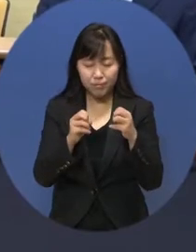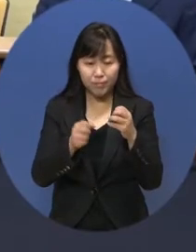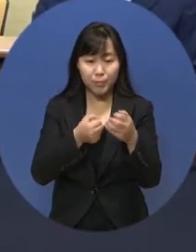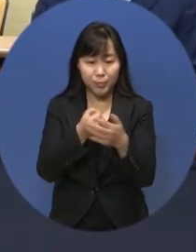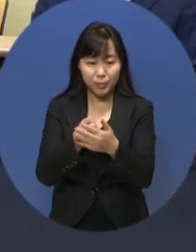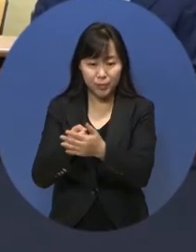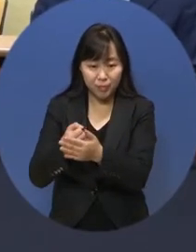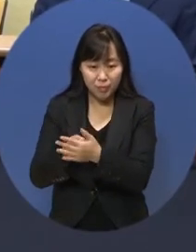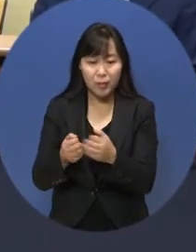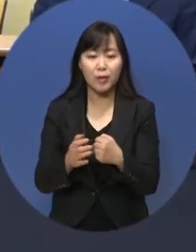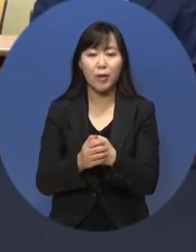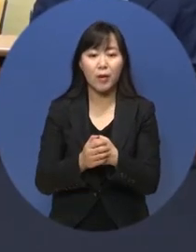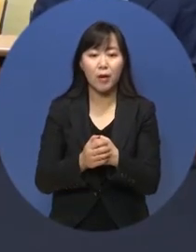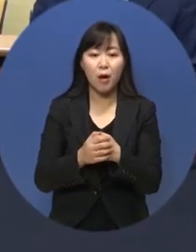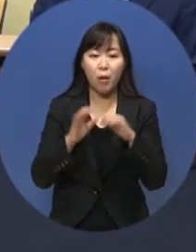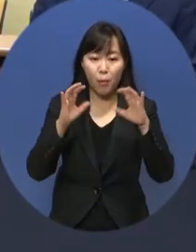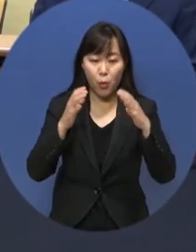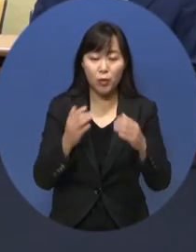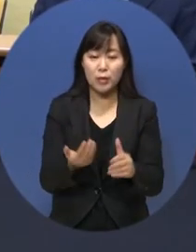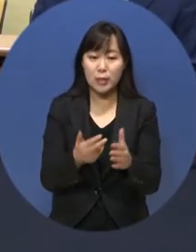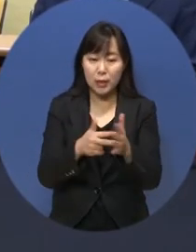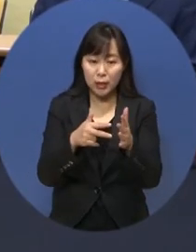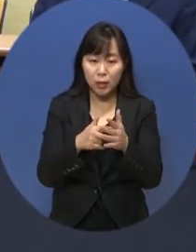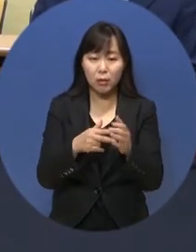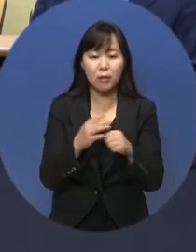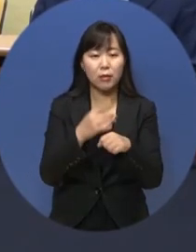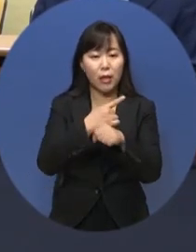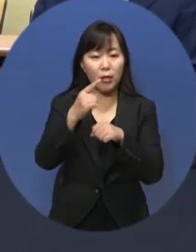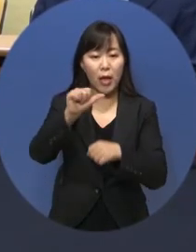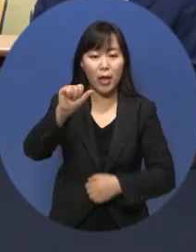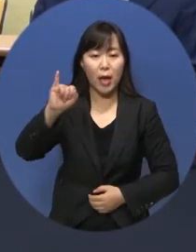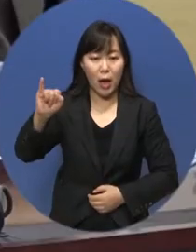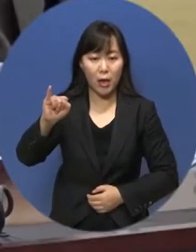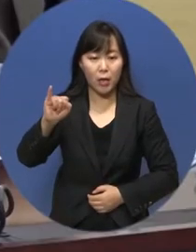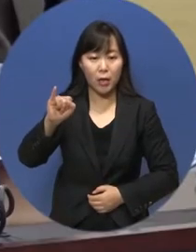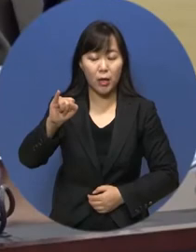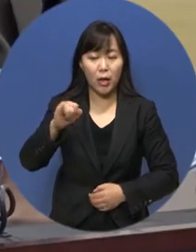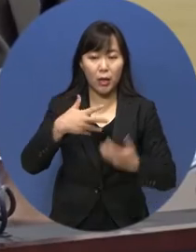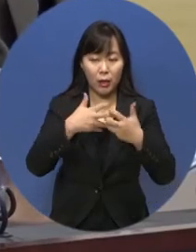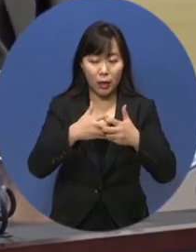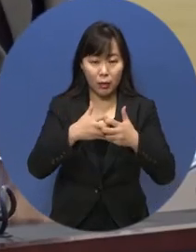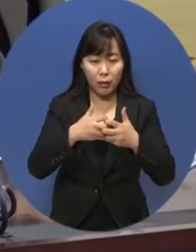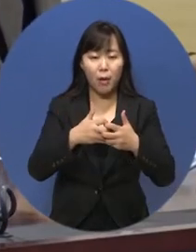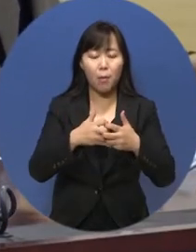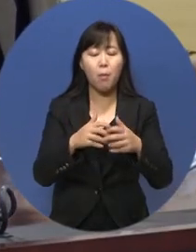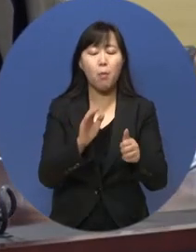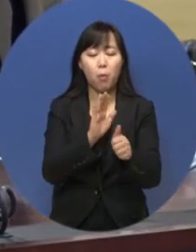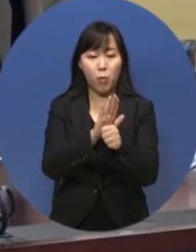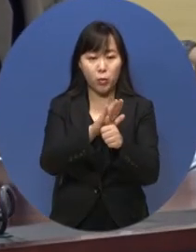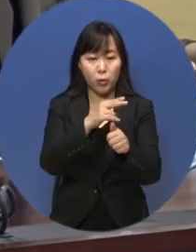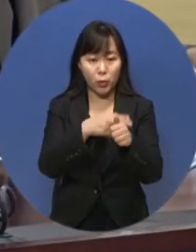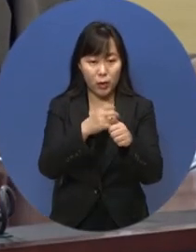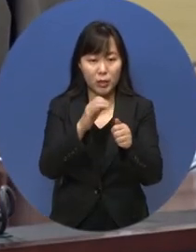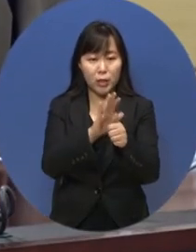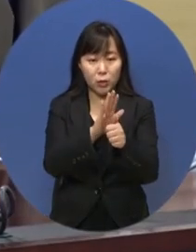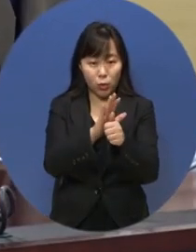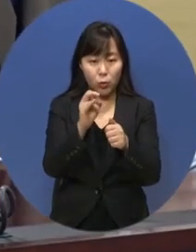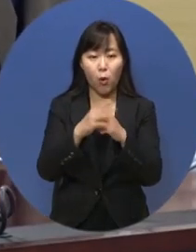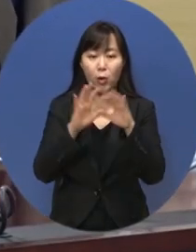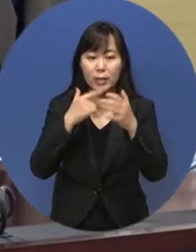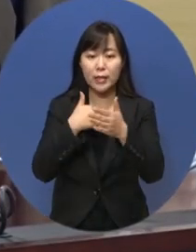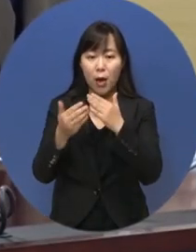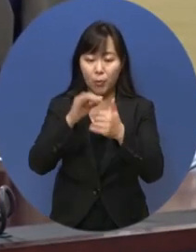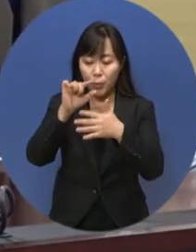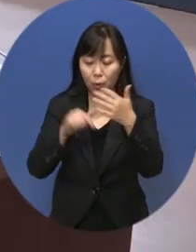광양시 어린이 보육 제단은 내년에 ai 로봇 보조 교사 지원과 어린이 체험프로그램 비 지원 사업 등